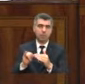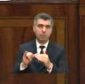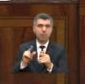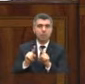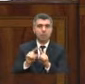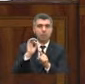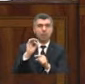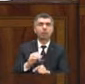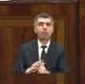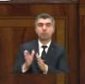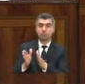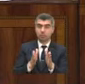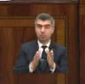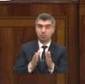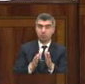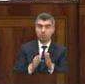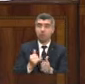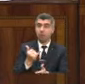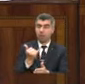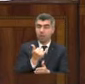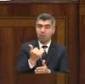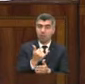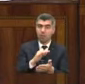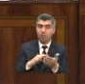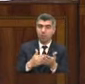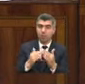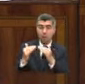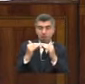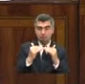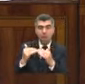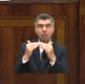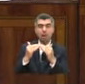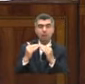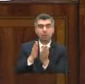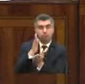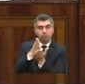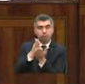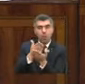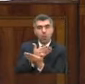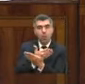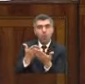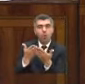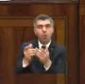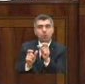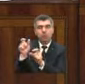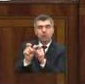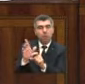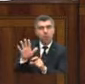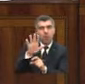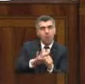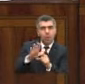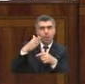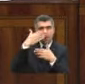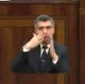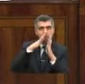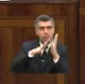العيش الكريم. ولهذه الغاية فإن ضمان المساواة وتحقيق الإنصاف بالنسبة لجميع السكان في مجال الاستفادة